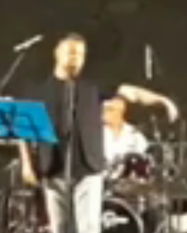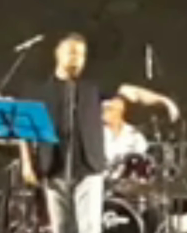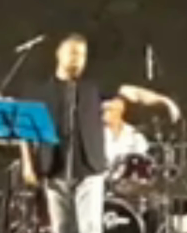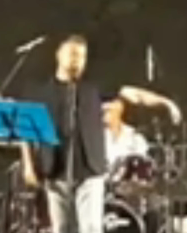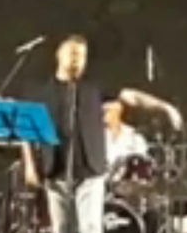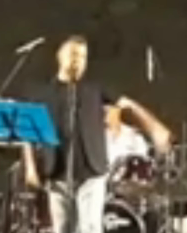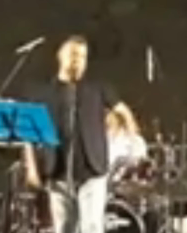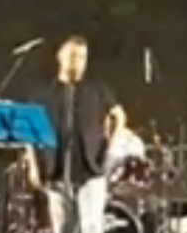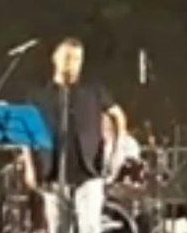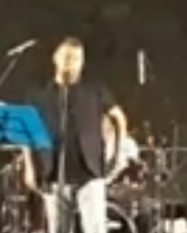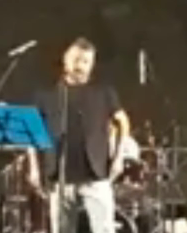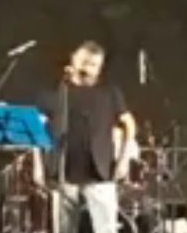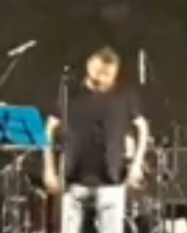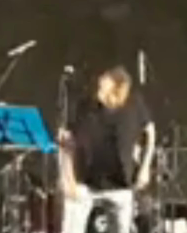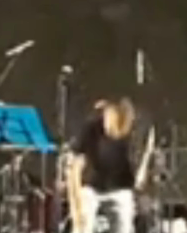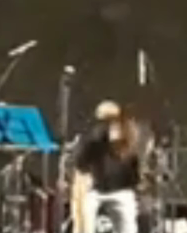ragazzi su con me.